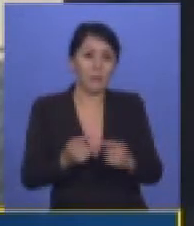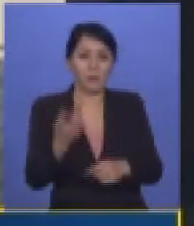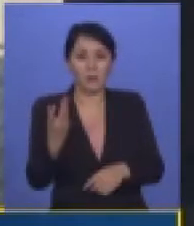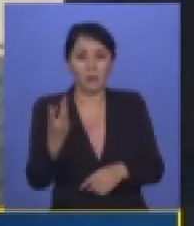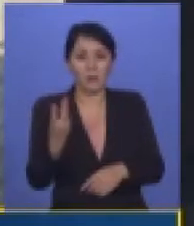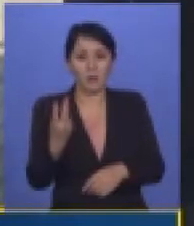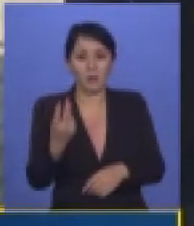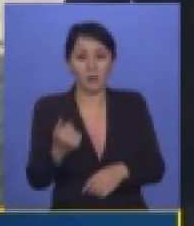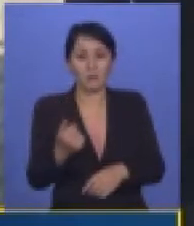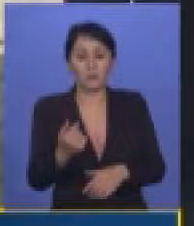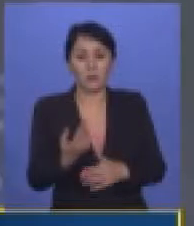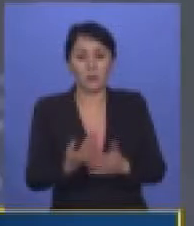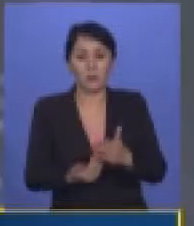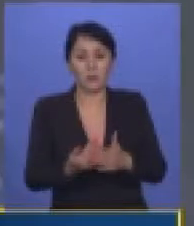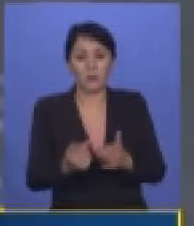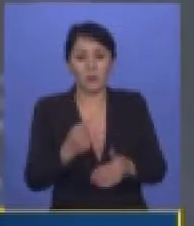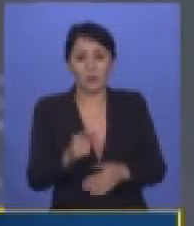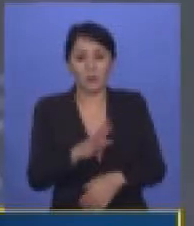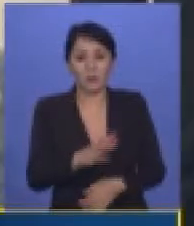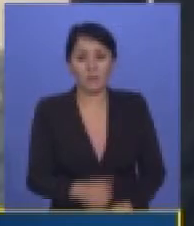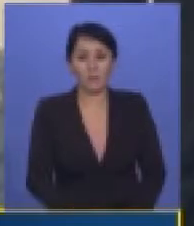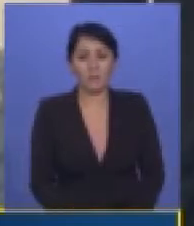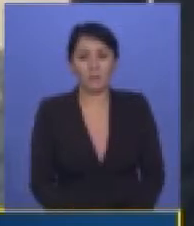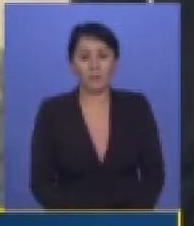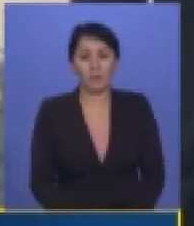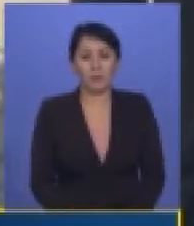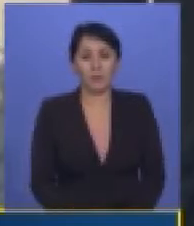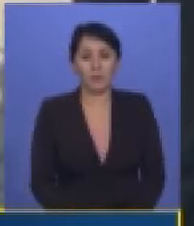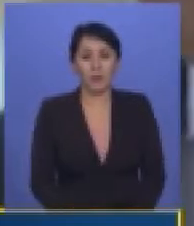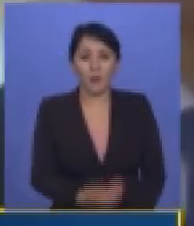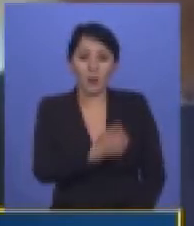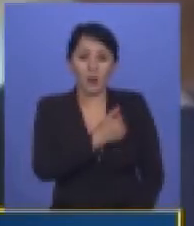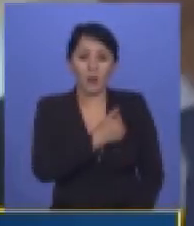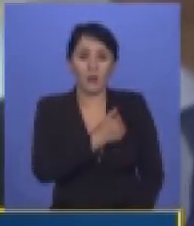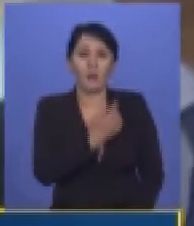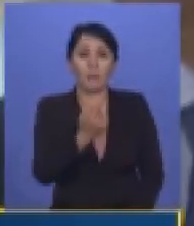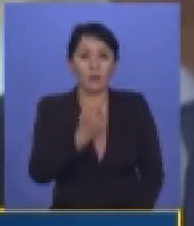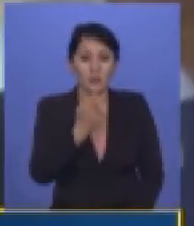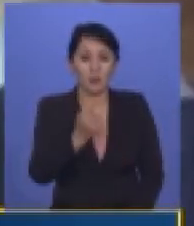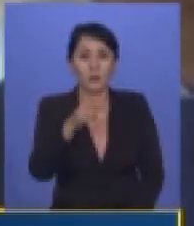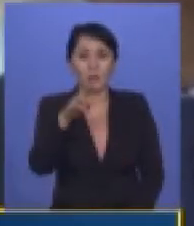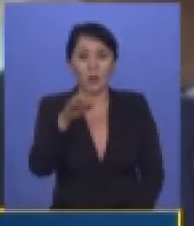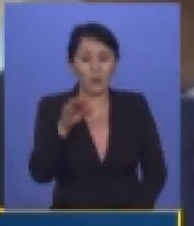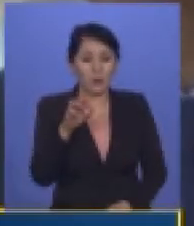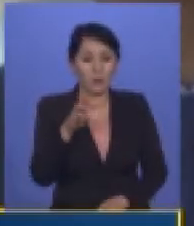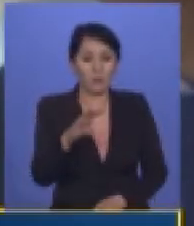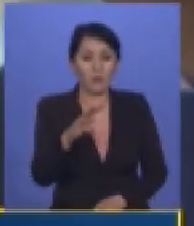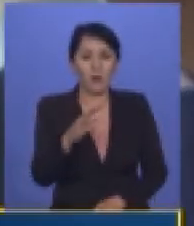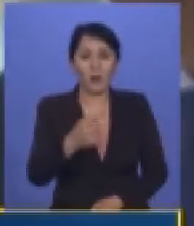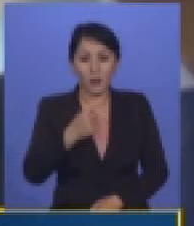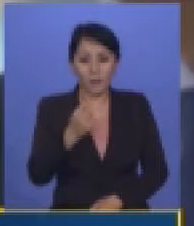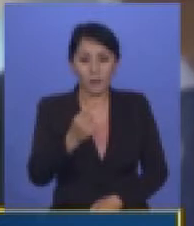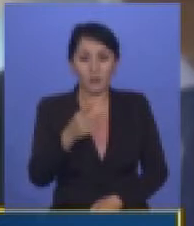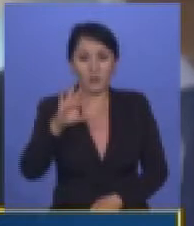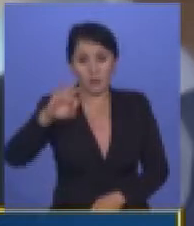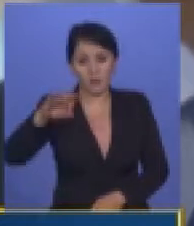көбейту туралы ұсыныс айтты. Я хотел бы остановиться. Только что Аким докладывал, конечно,